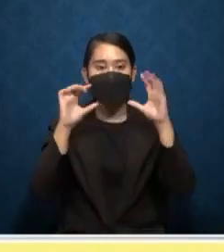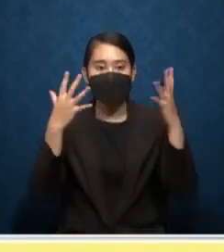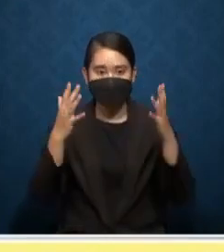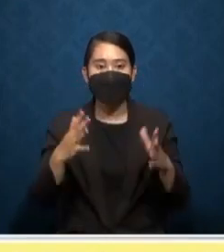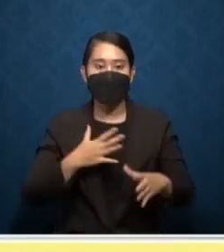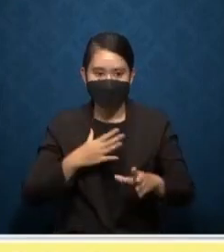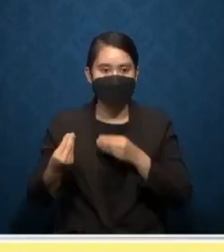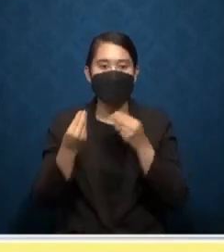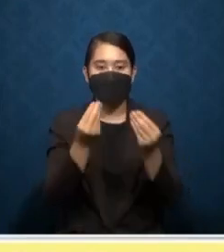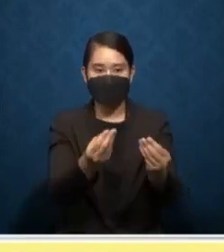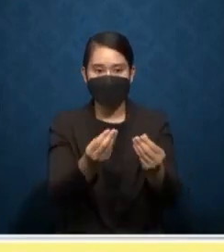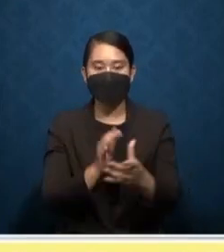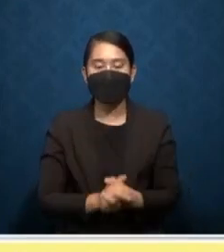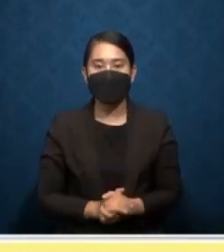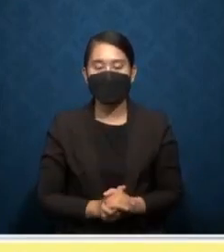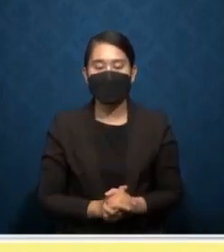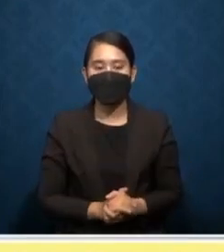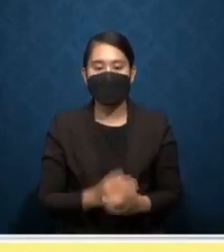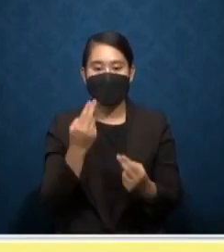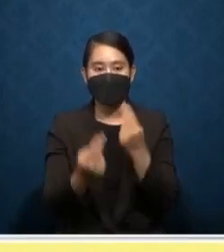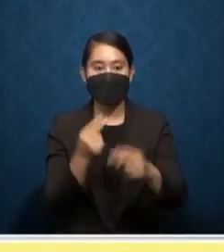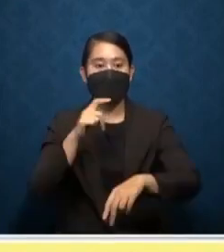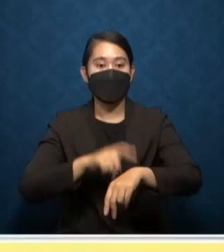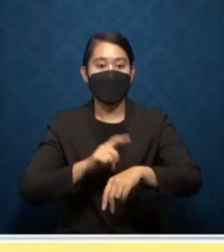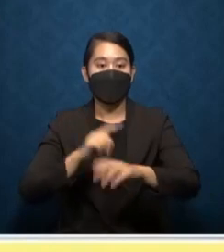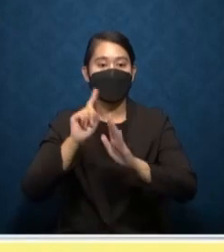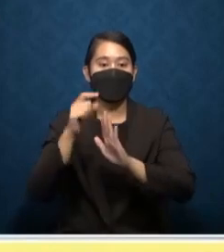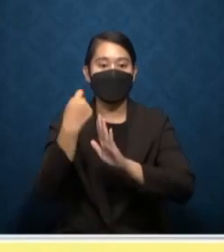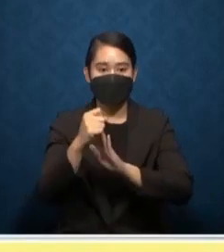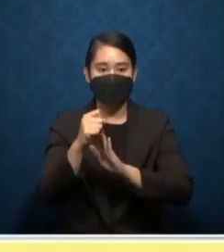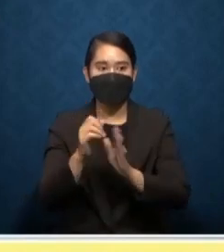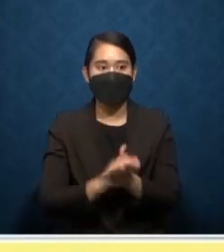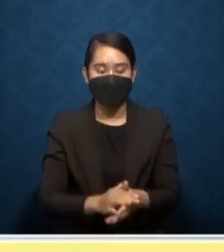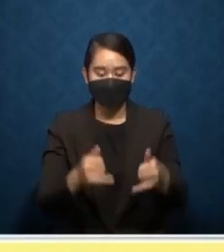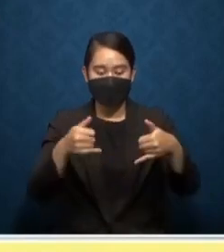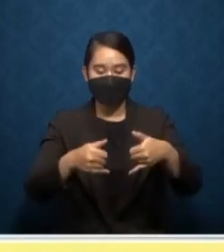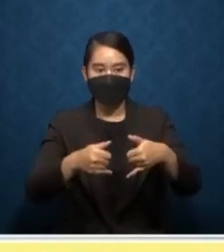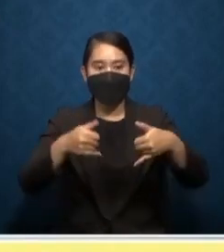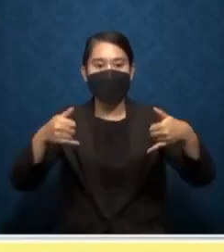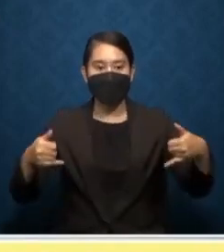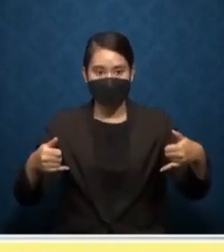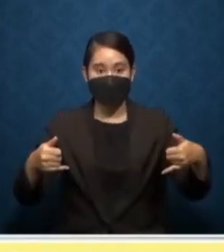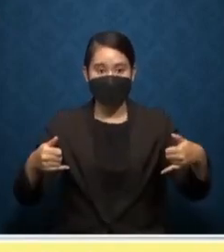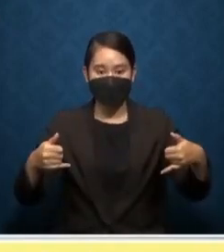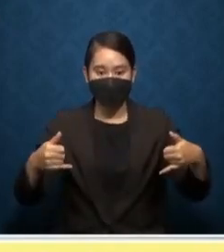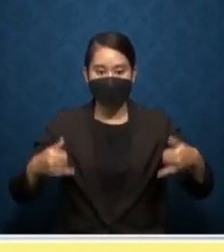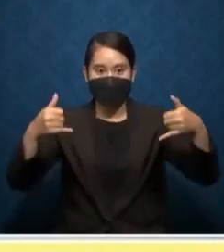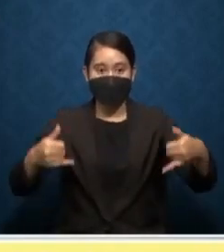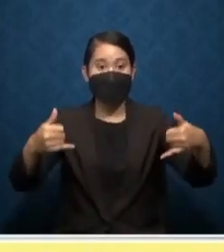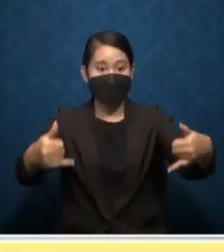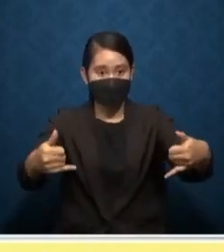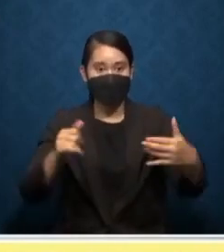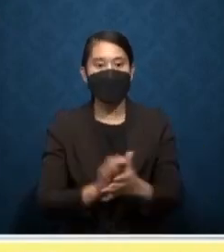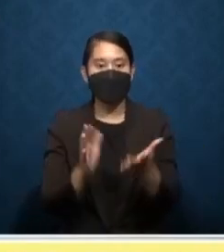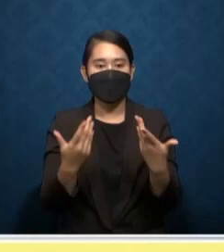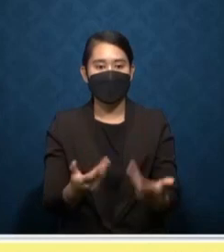าก็จดหาให้นะครับเยี่ยมคนลไม่เกิน 10 นาทีนั่งห่างกันแต่ลายสองเมตรแล้็ในส